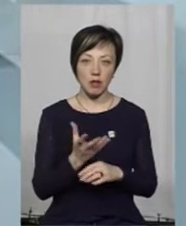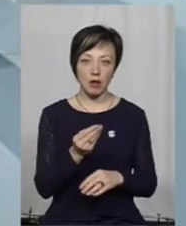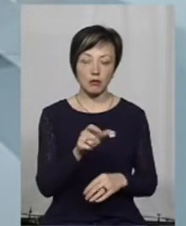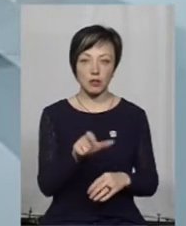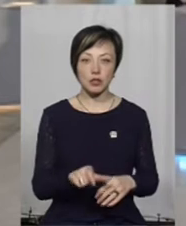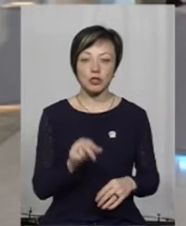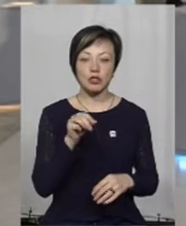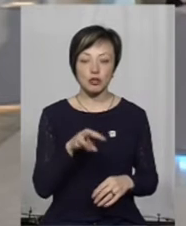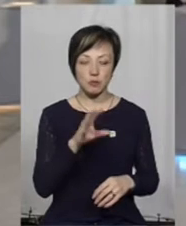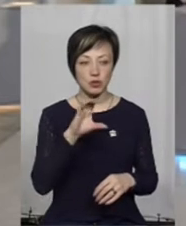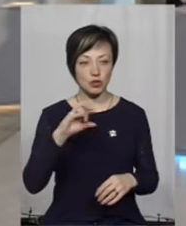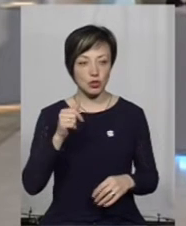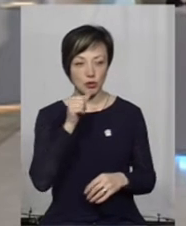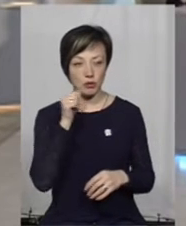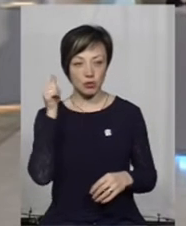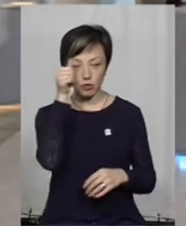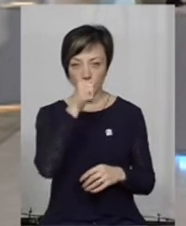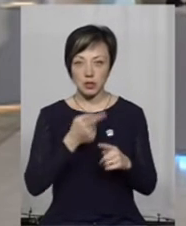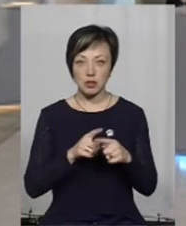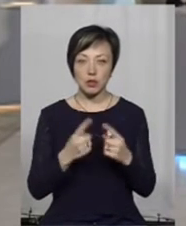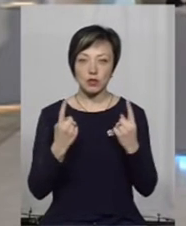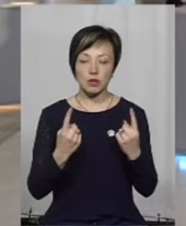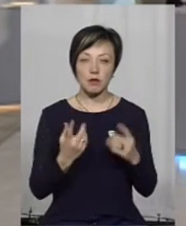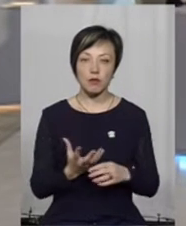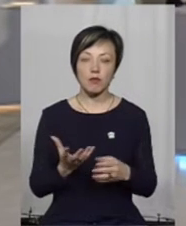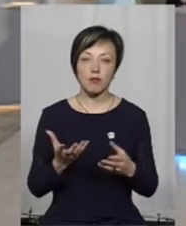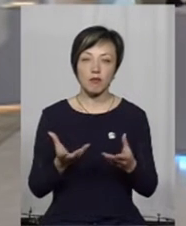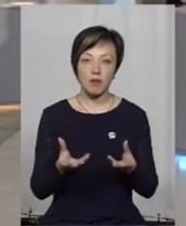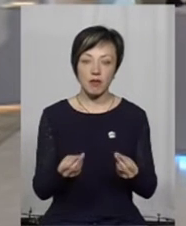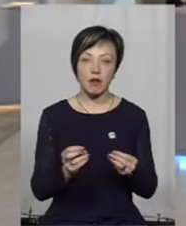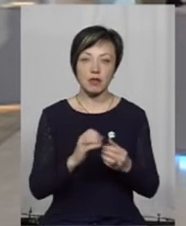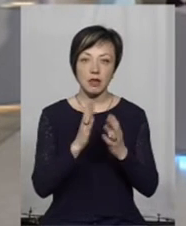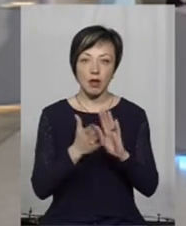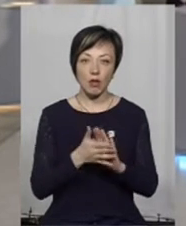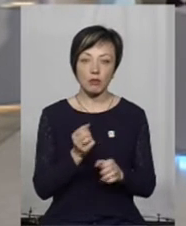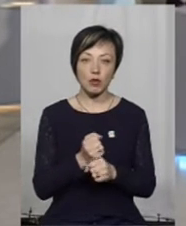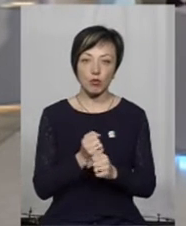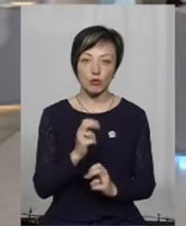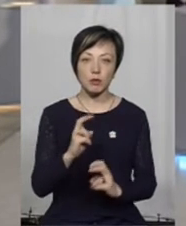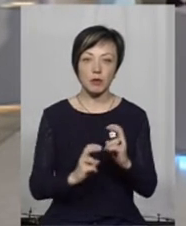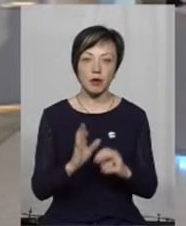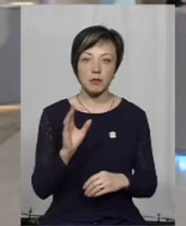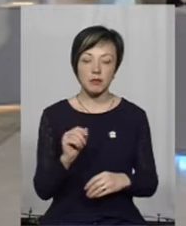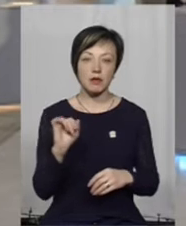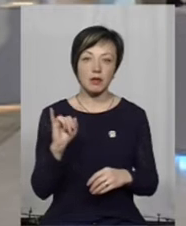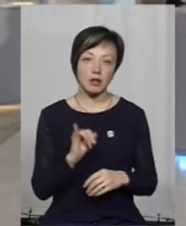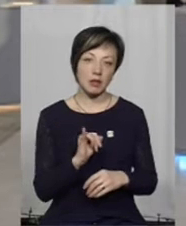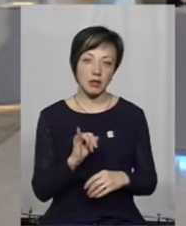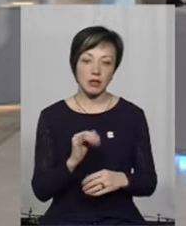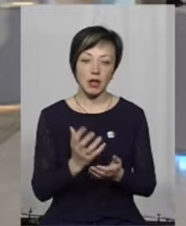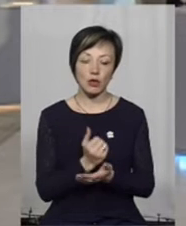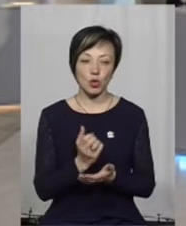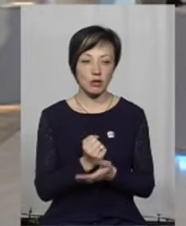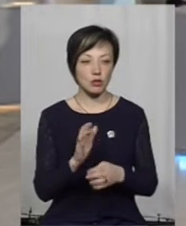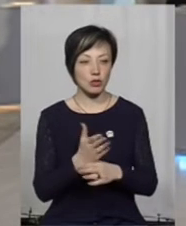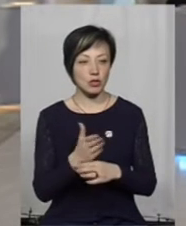ніж у січні минулого року. Це суттєво впливає і на загалом на роботу підприємства, ну і відповідно на дохідну